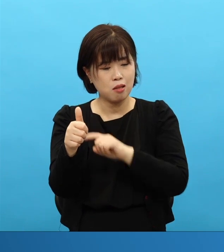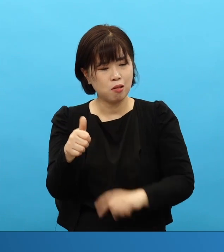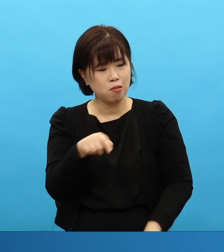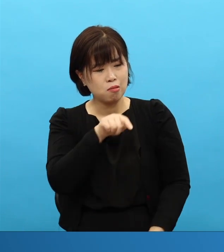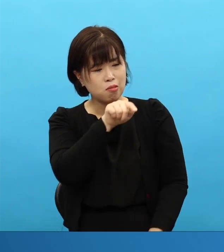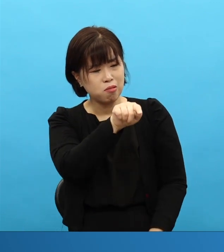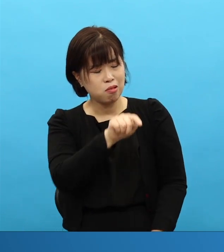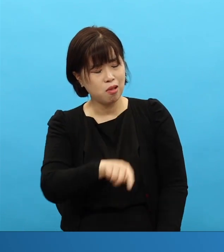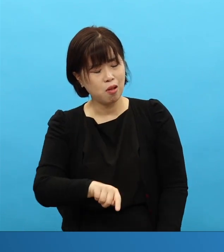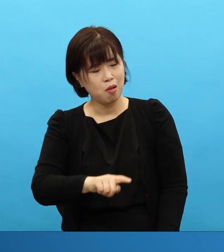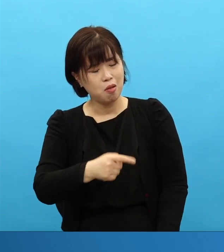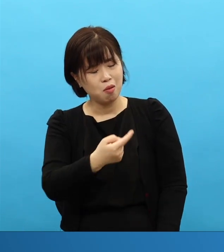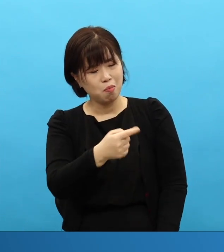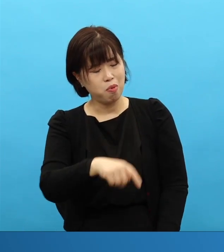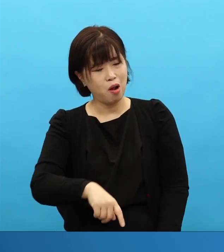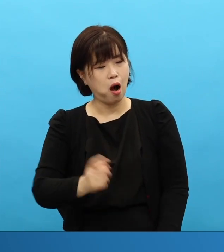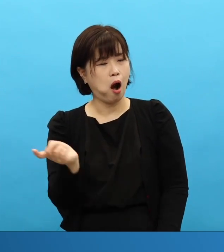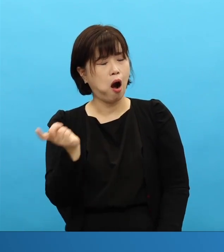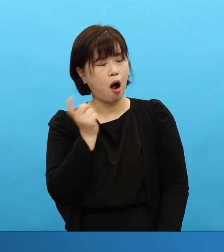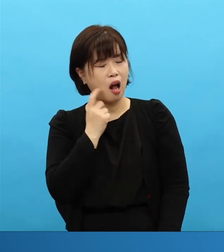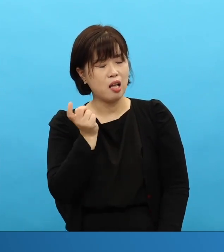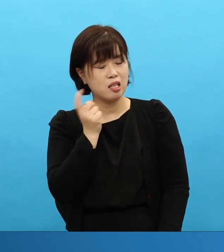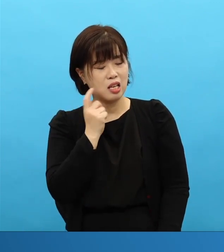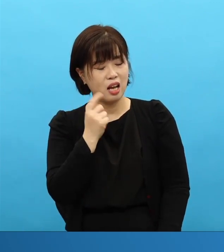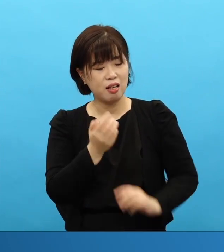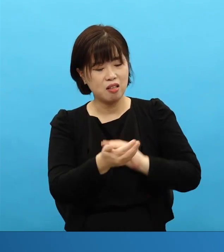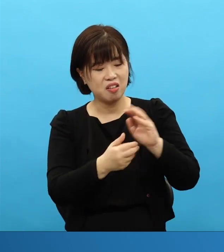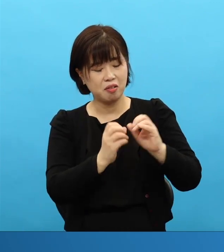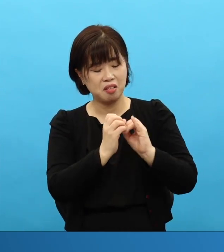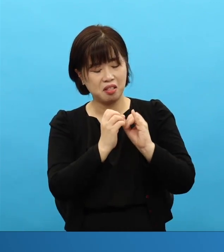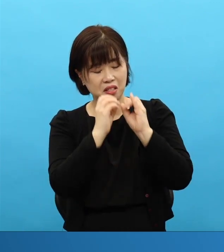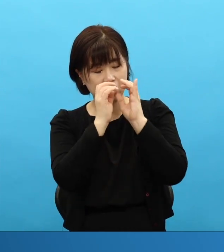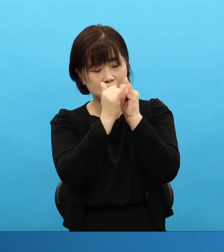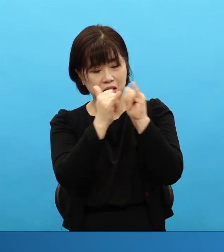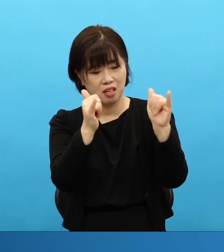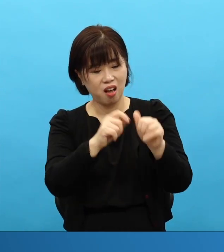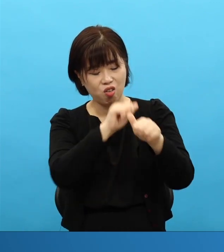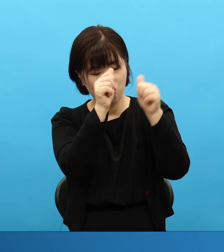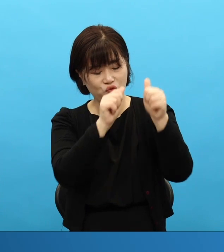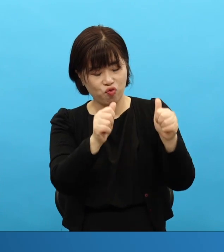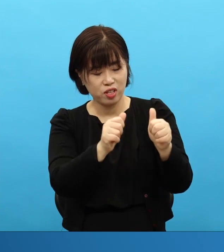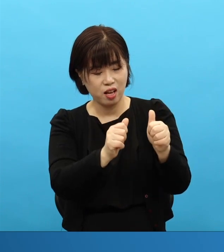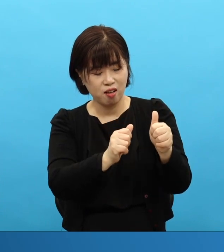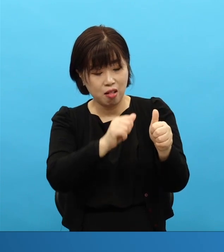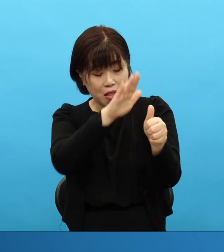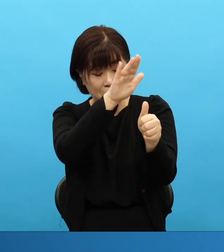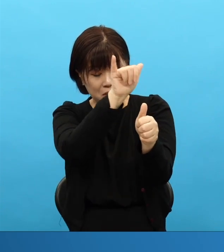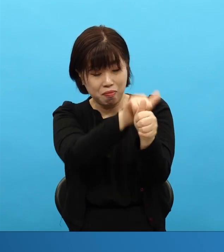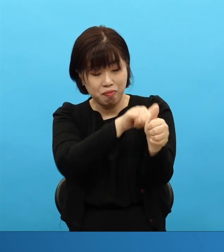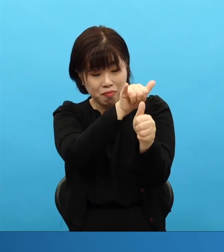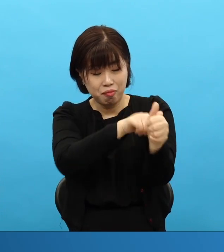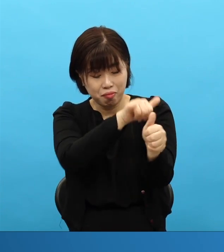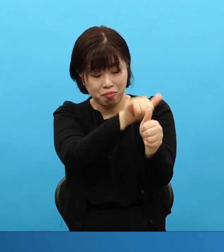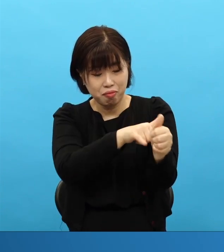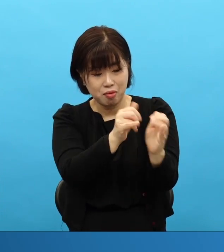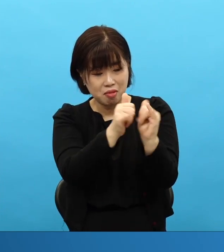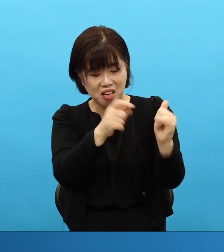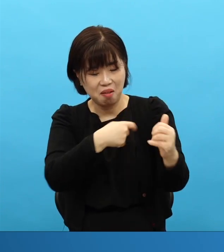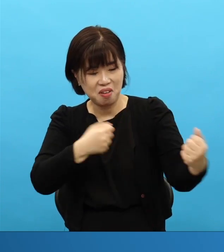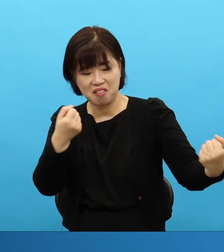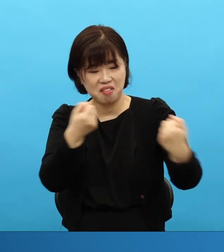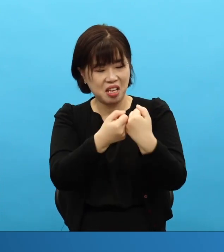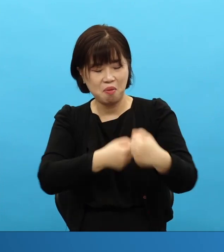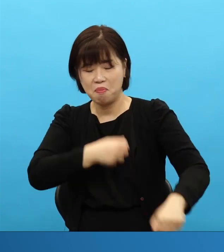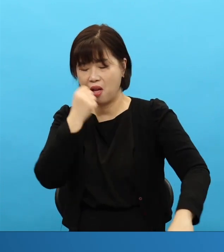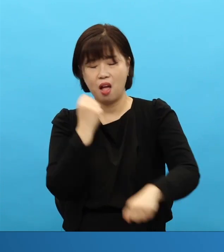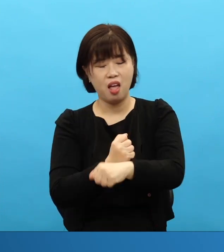문을 열어달라고 한 겁니다. And Elijah prayed in his heart to open the door to fight the false prophets. 대단한 선택이지요. This is an amazing choice, really.